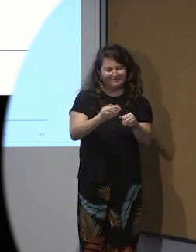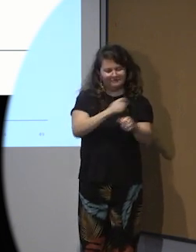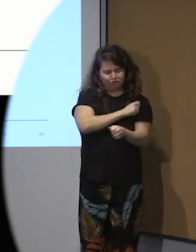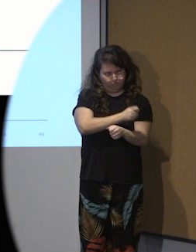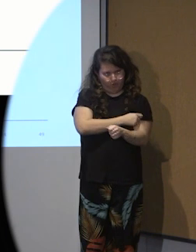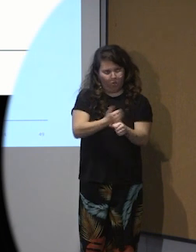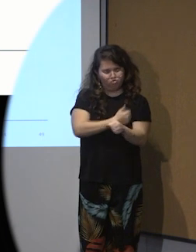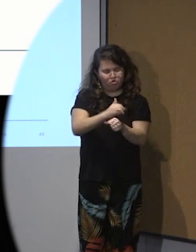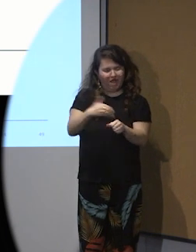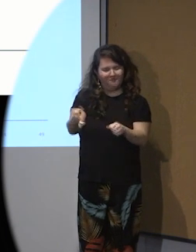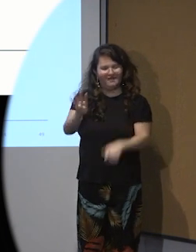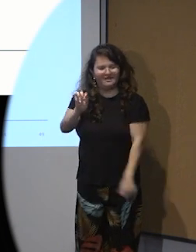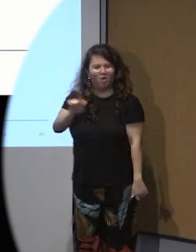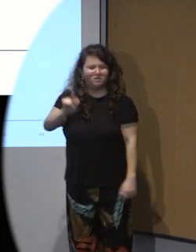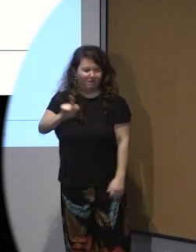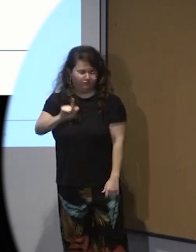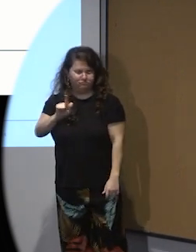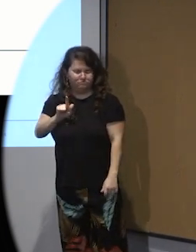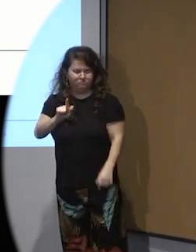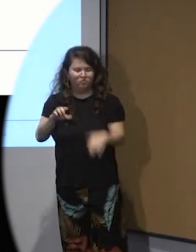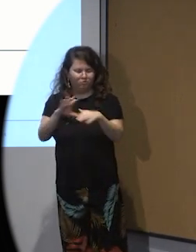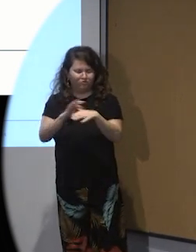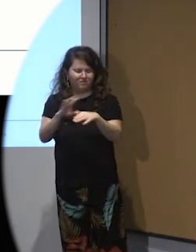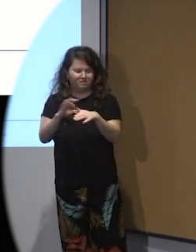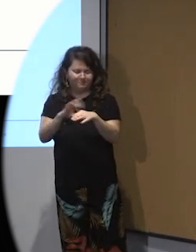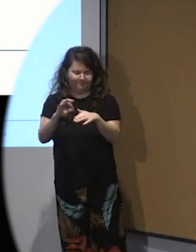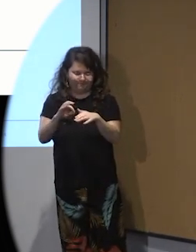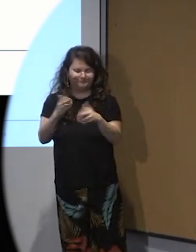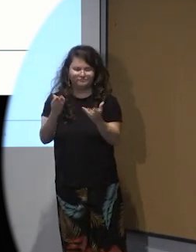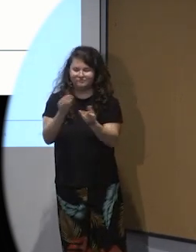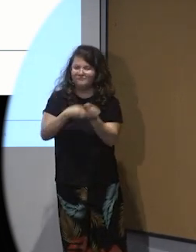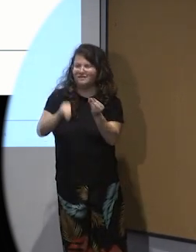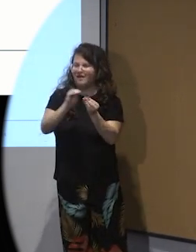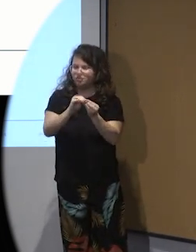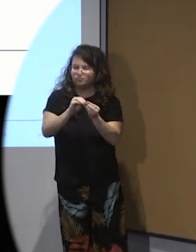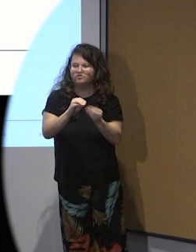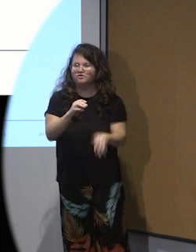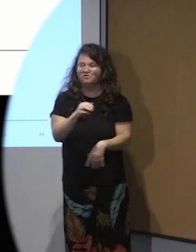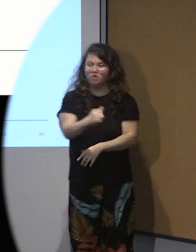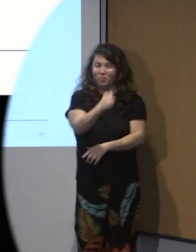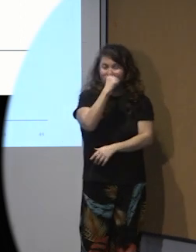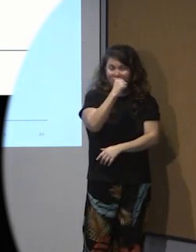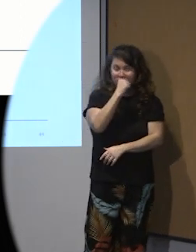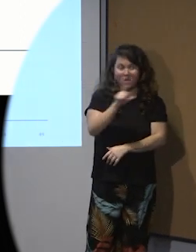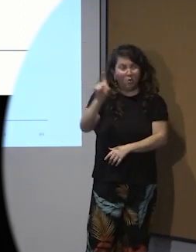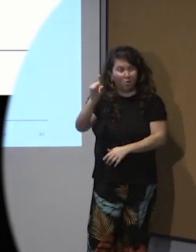l'exercice. Le tout avec un intérêt porté à la réhydratation et donc pas que de l'eau, d'où l'importance,